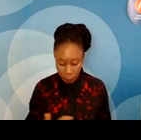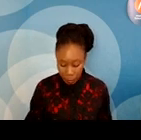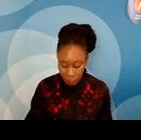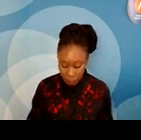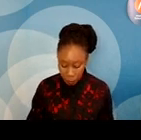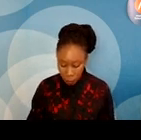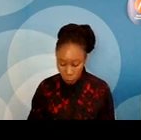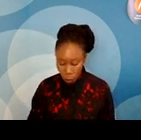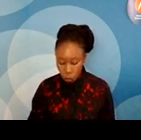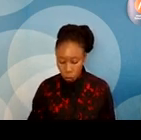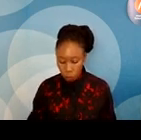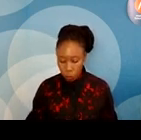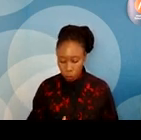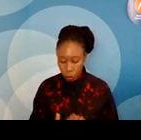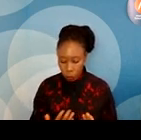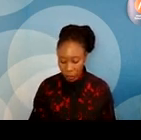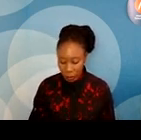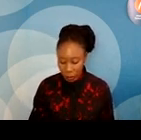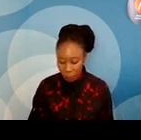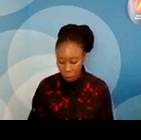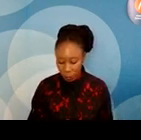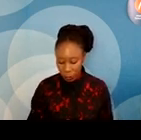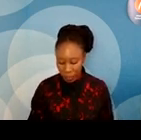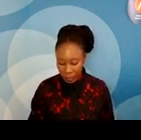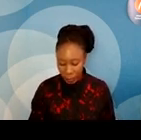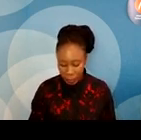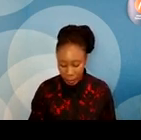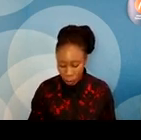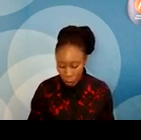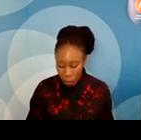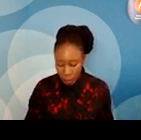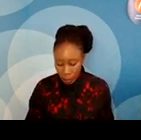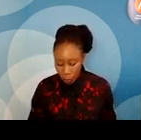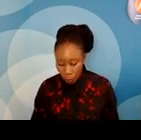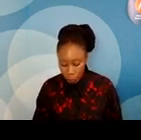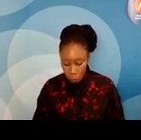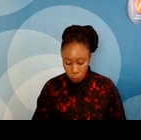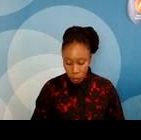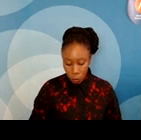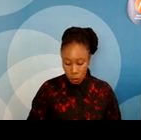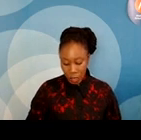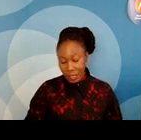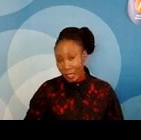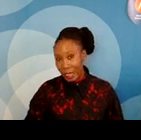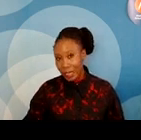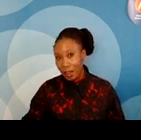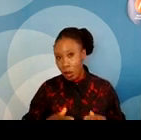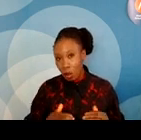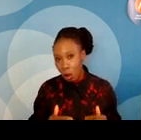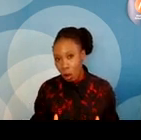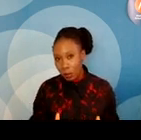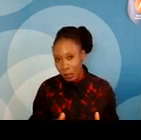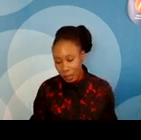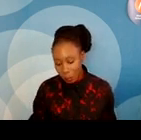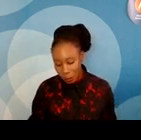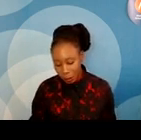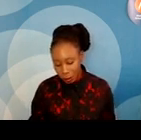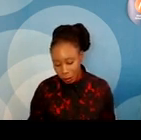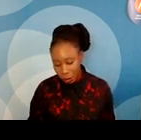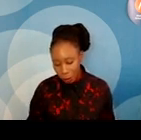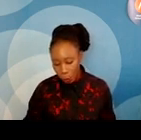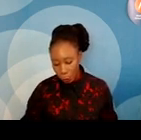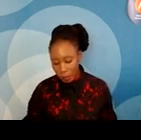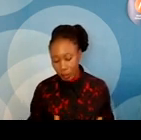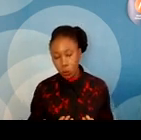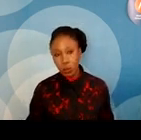arbetstagaren, arbetsgivaren och också de offentliga behöver förlägga horisonten och senare lägga